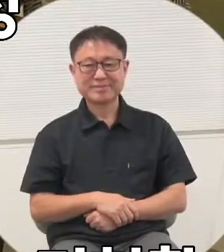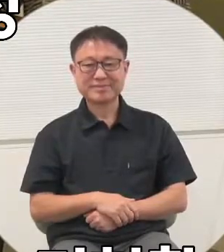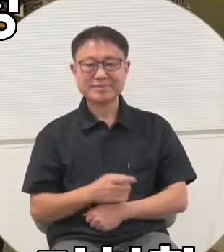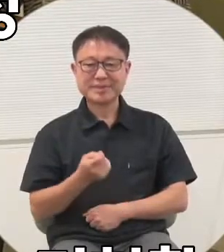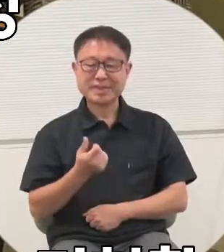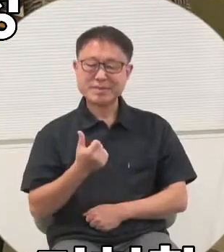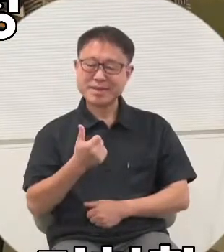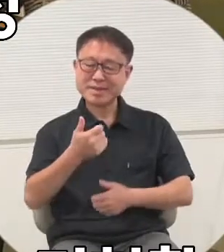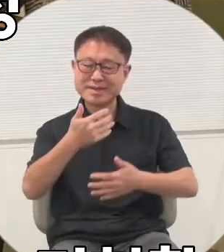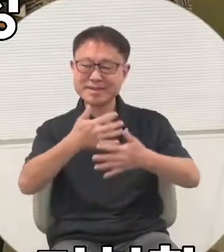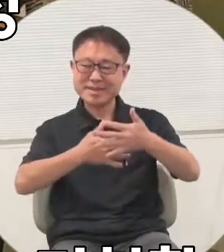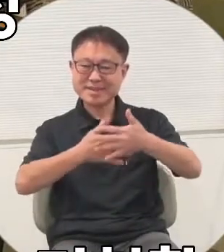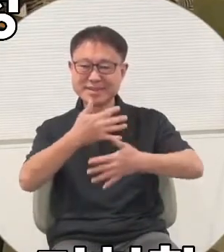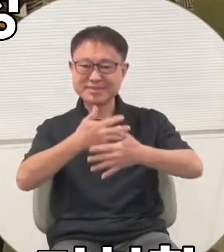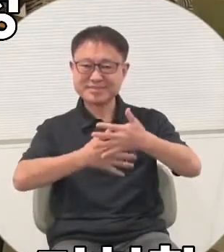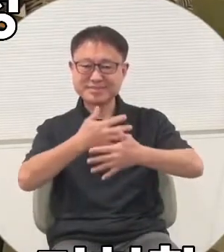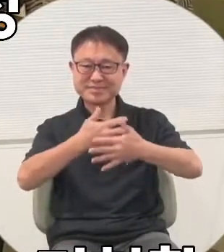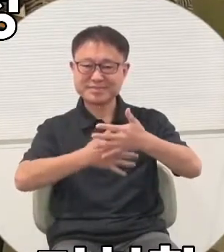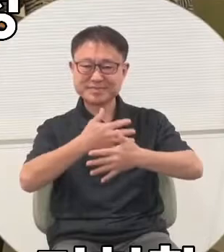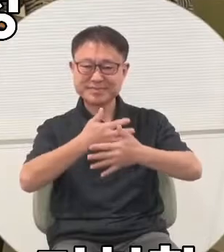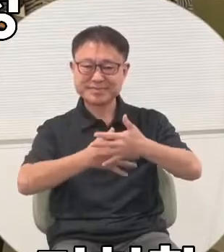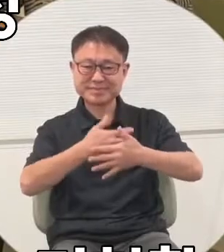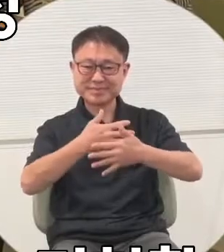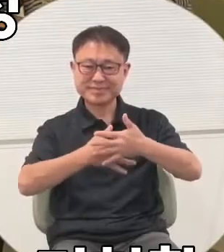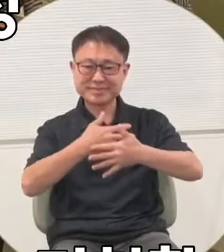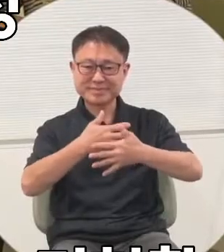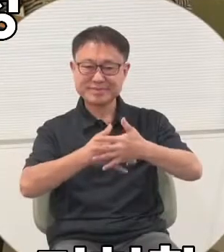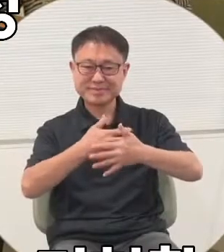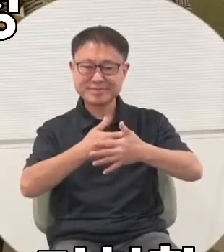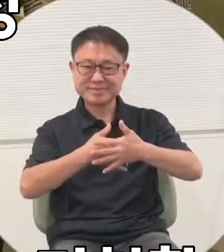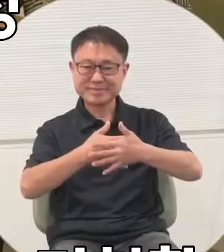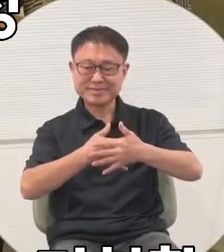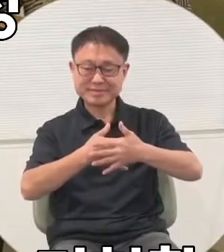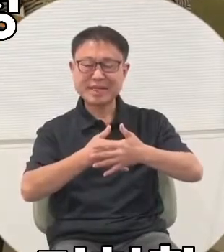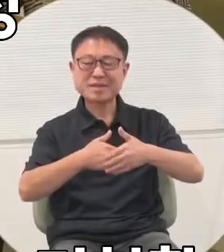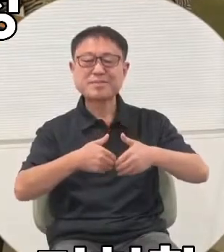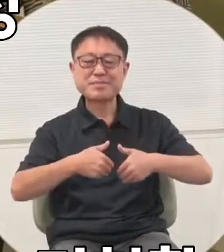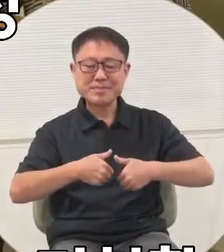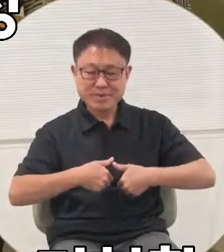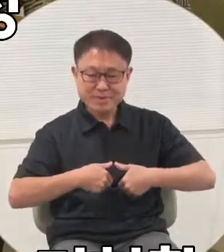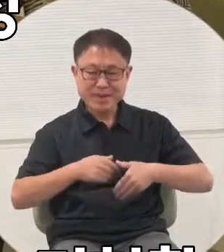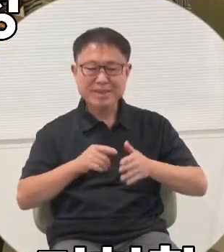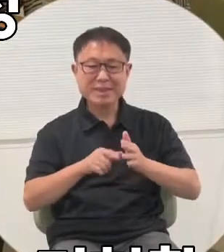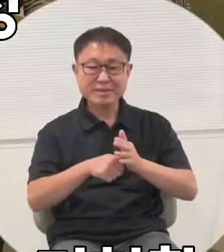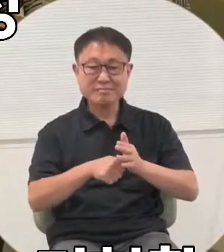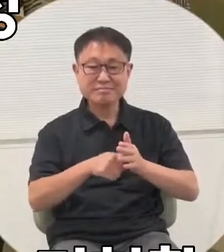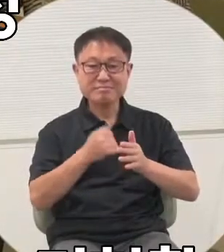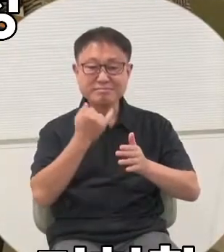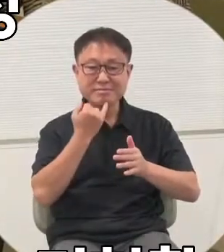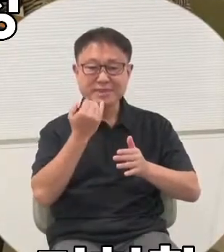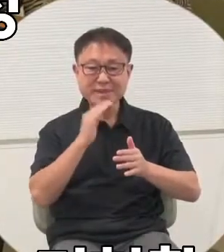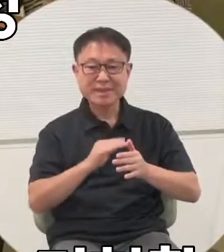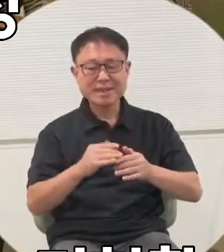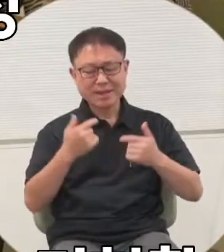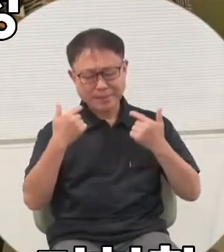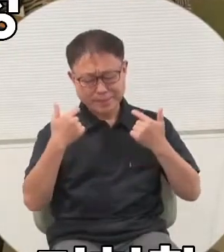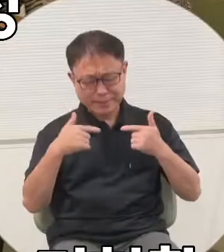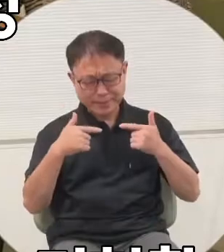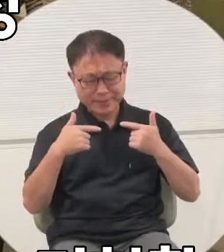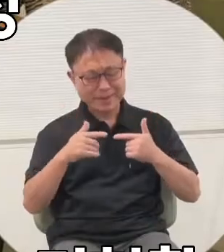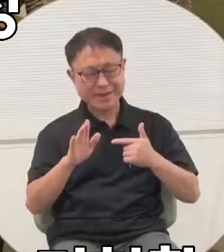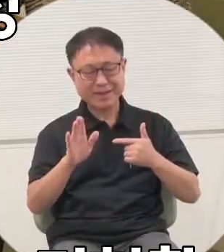이게 영상을 어느 시점에 필요할 때 쓰는 건 되게 필요한 일이지만 이렇게 일상적으로 그쵸.